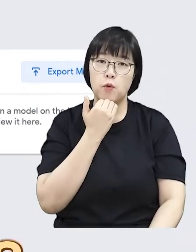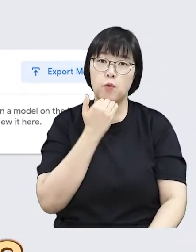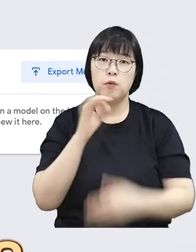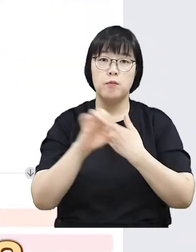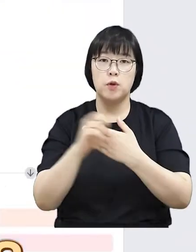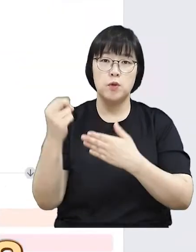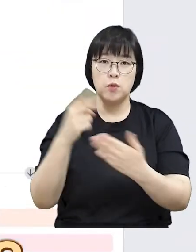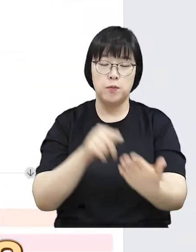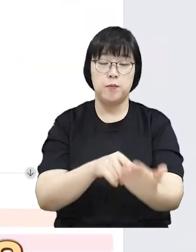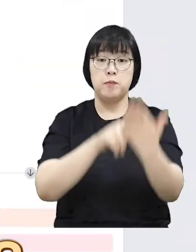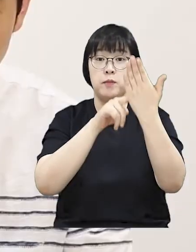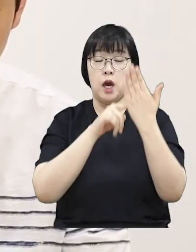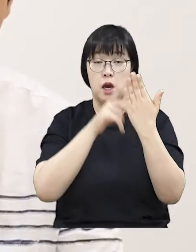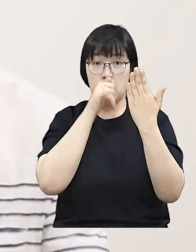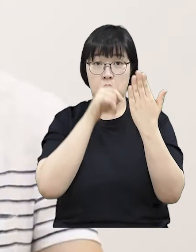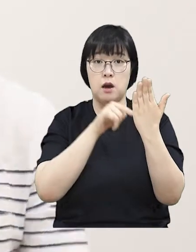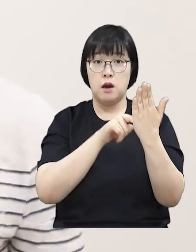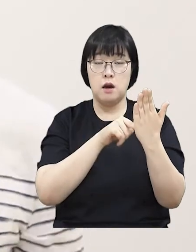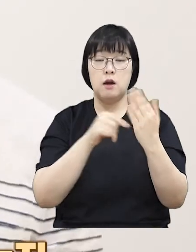창이 하나 뜰 거예요.